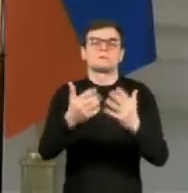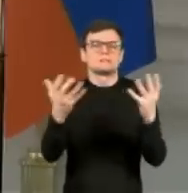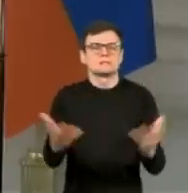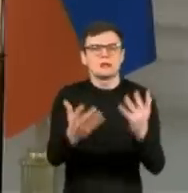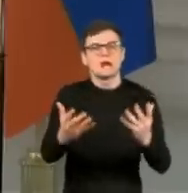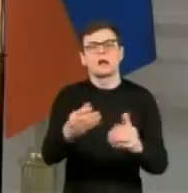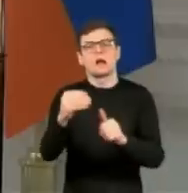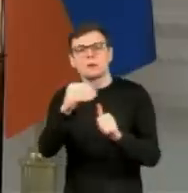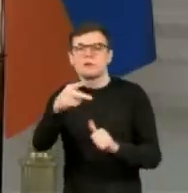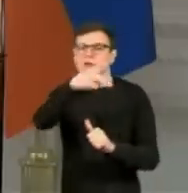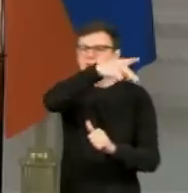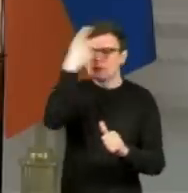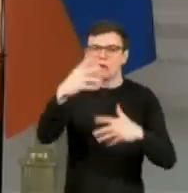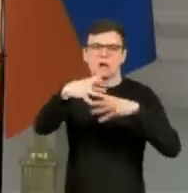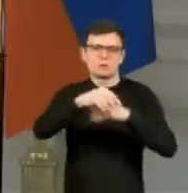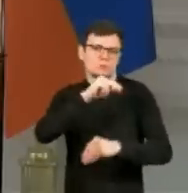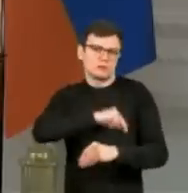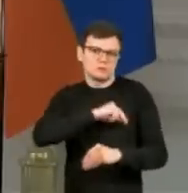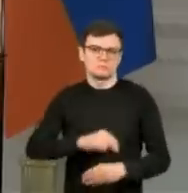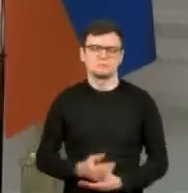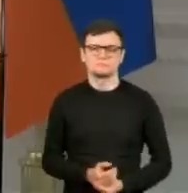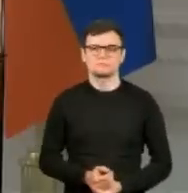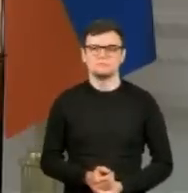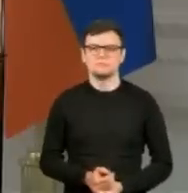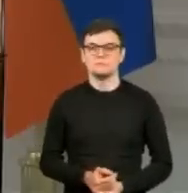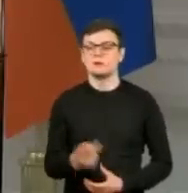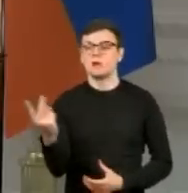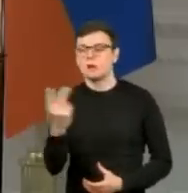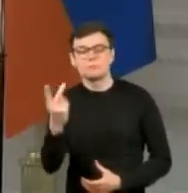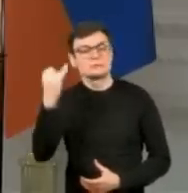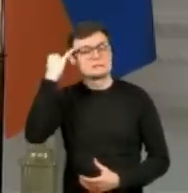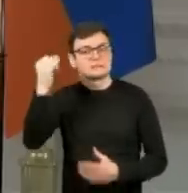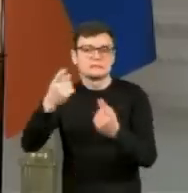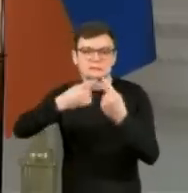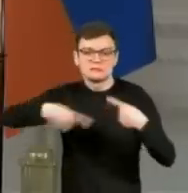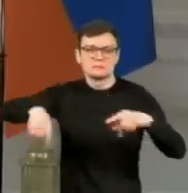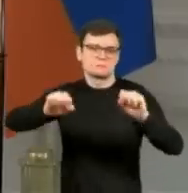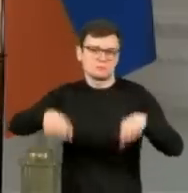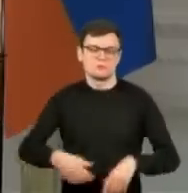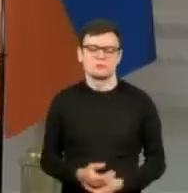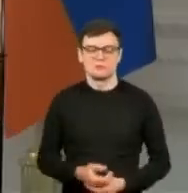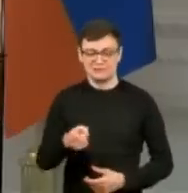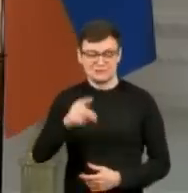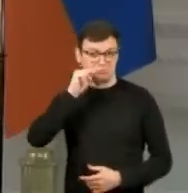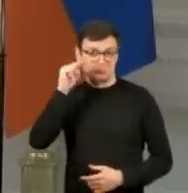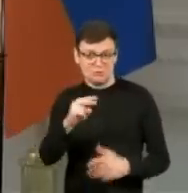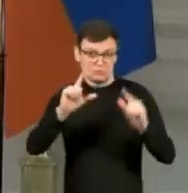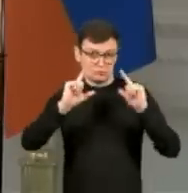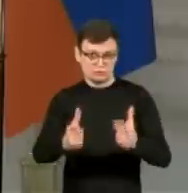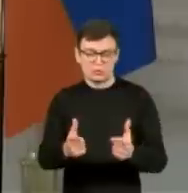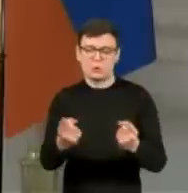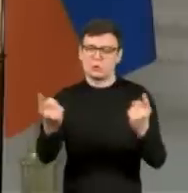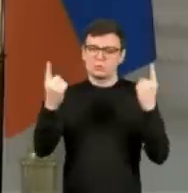Lietuvos dvišalį bendradarbiavimą abipusio intereso srityse. Ir aš manau, kad šiuo požiūriu yra pakankamai